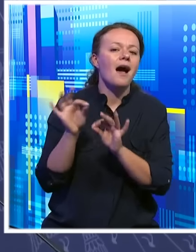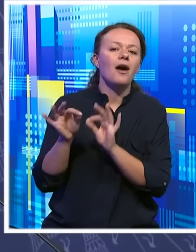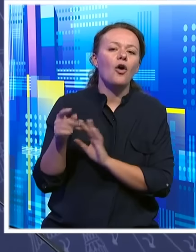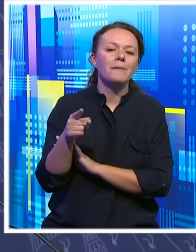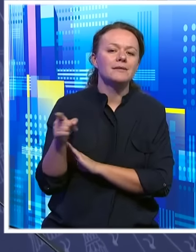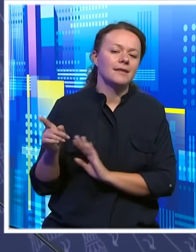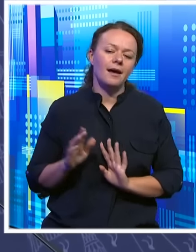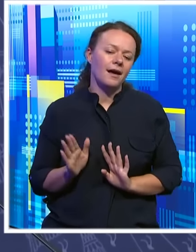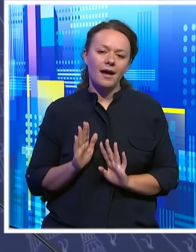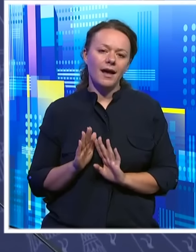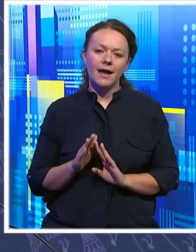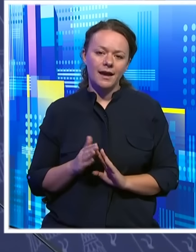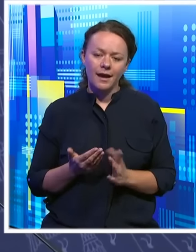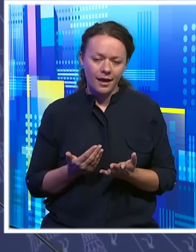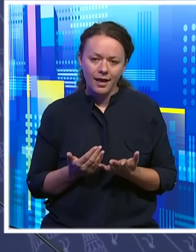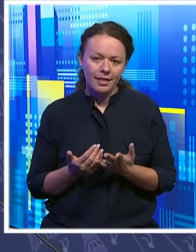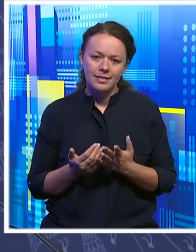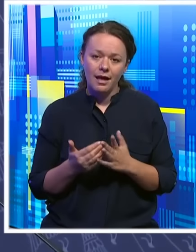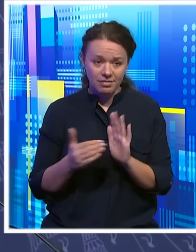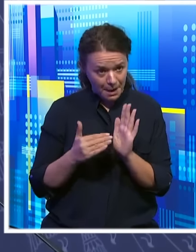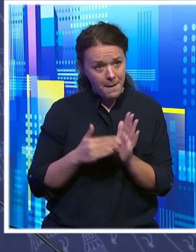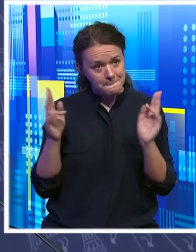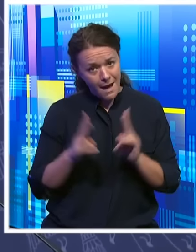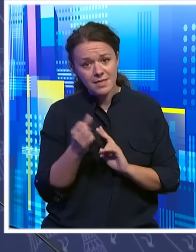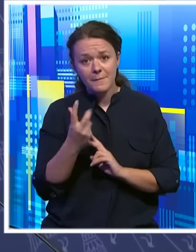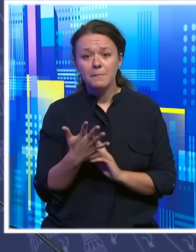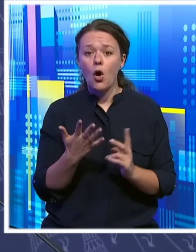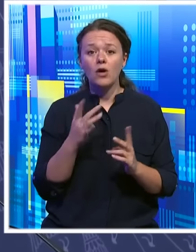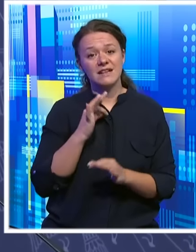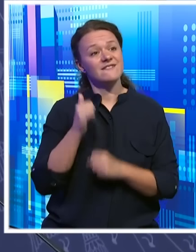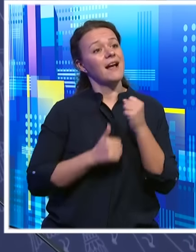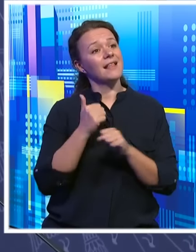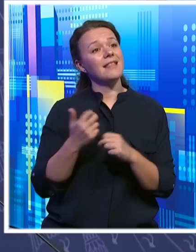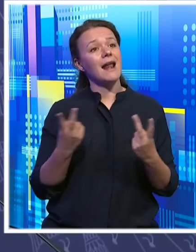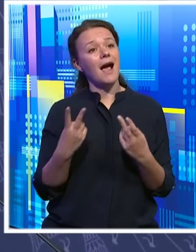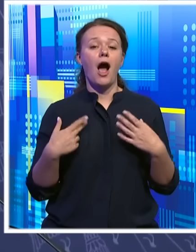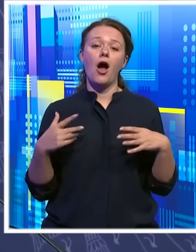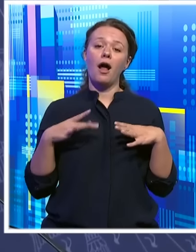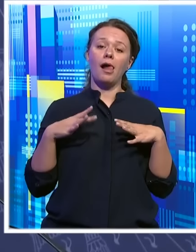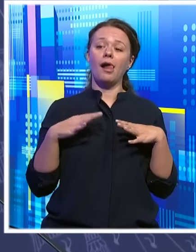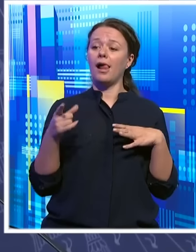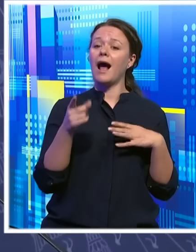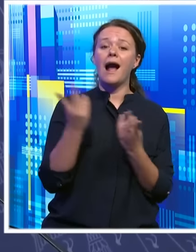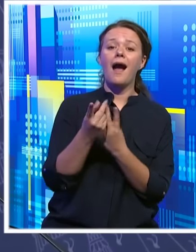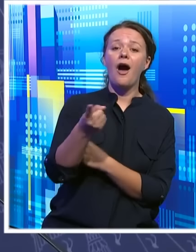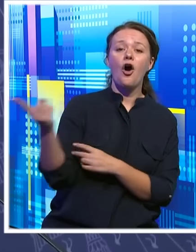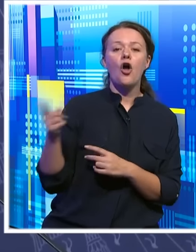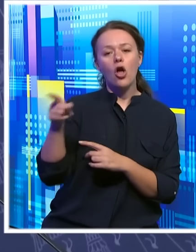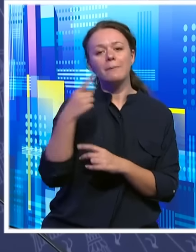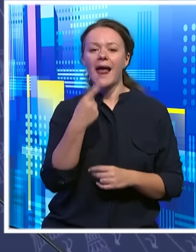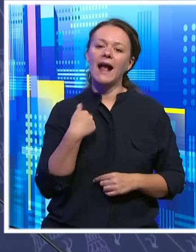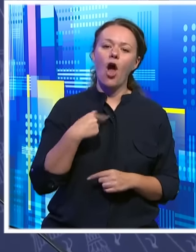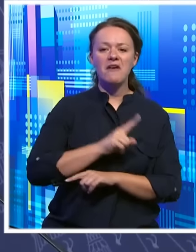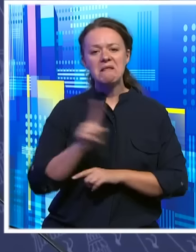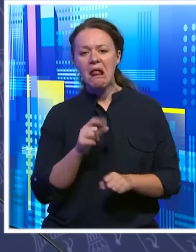obraćam i da sam svaki dan kao oni na godišnjem odmoru, onda bi rekli ovaj ne brine o nama, ne radi ništa, nikad nam se ne